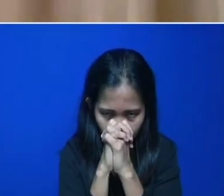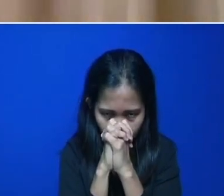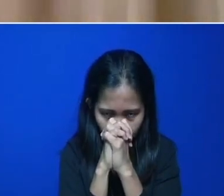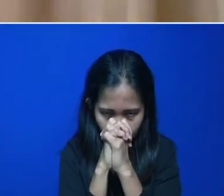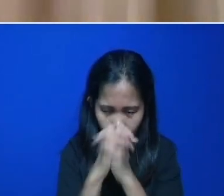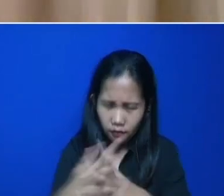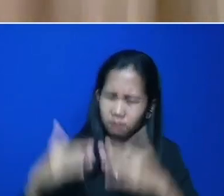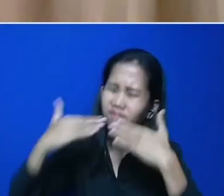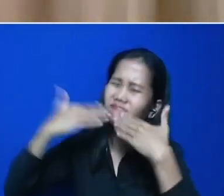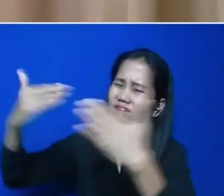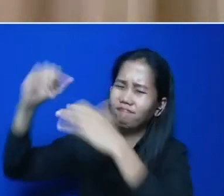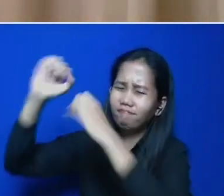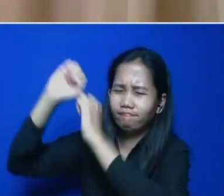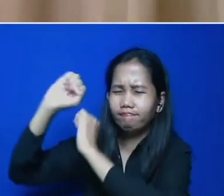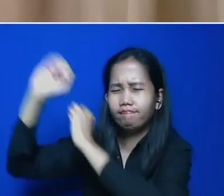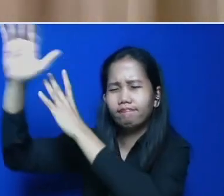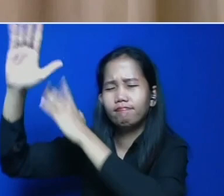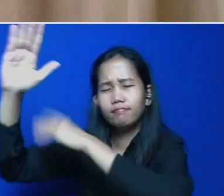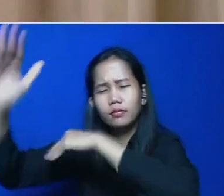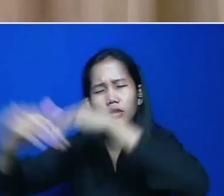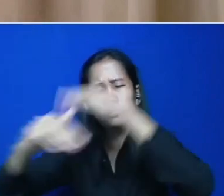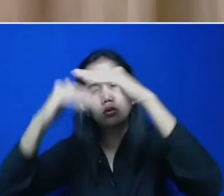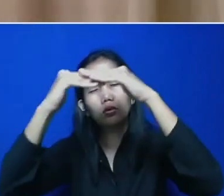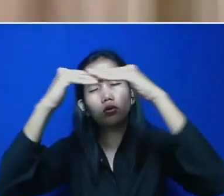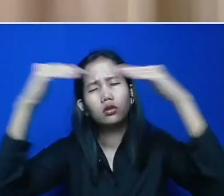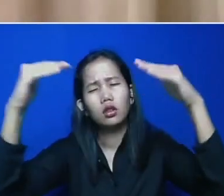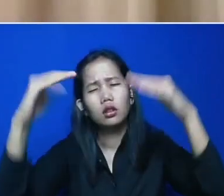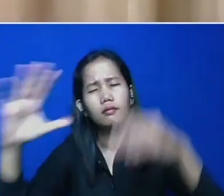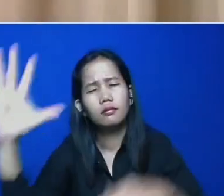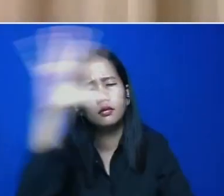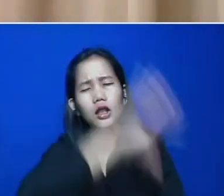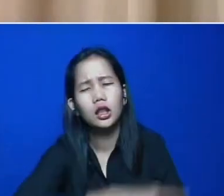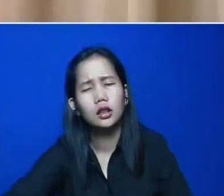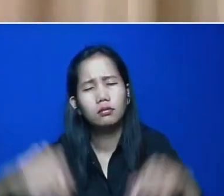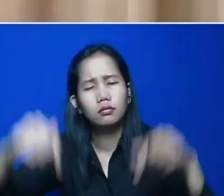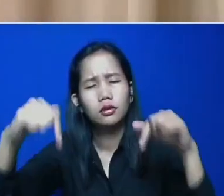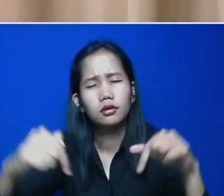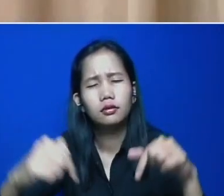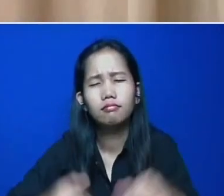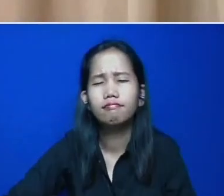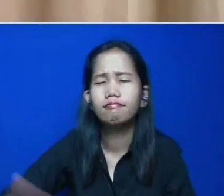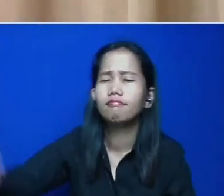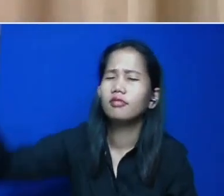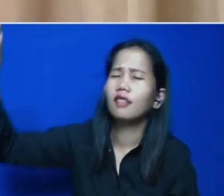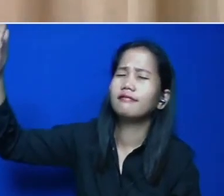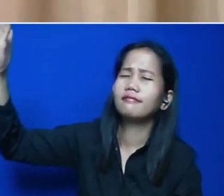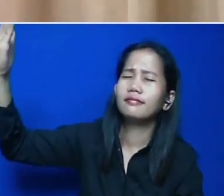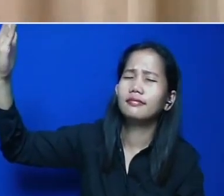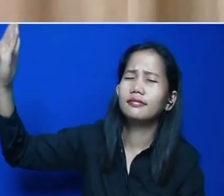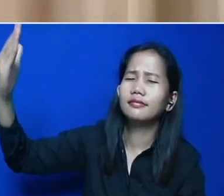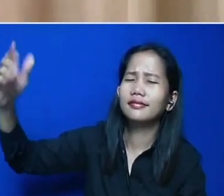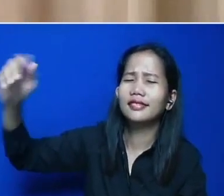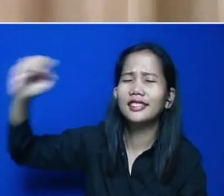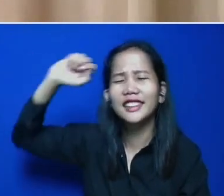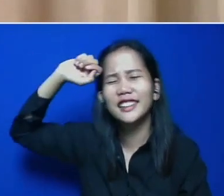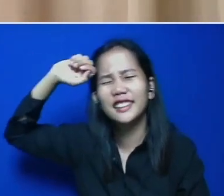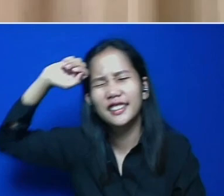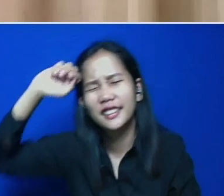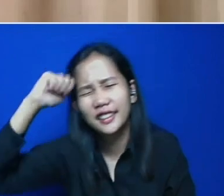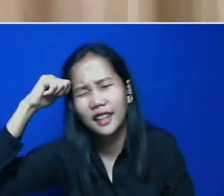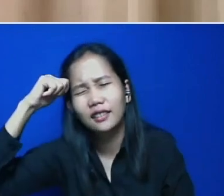malam hari ini engkau begitu baik engkau mengingatkan kami Engkau menyadarkan kami